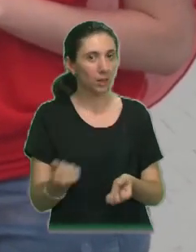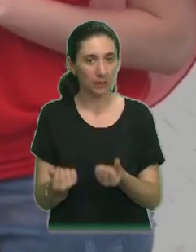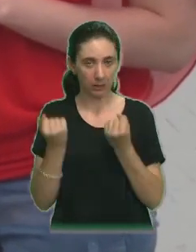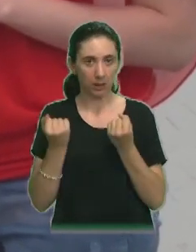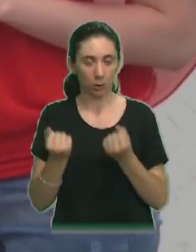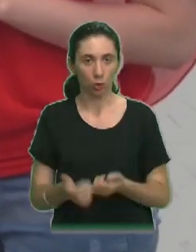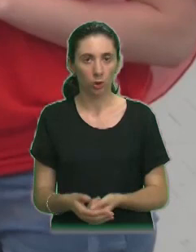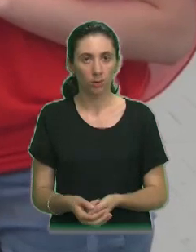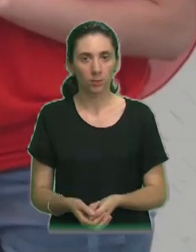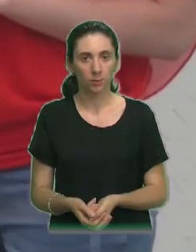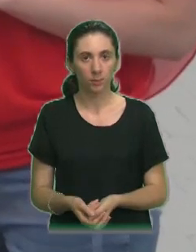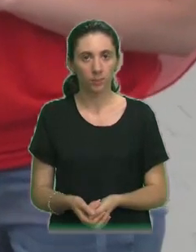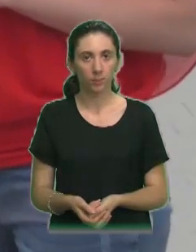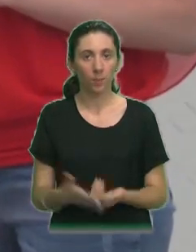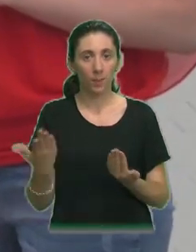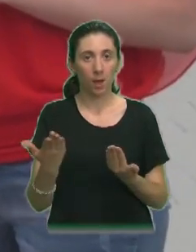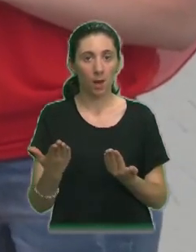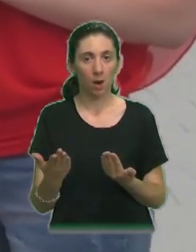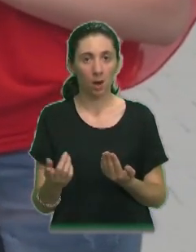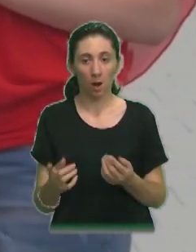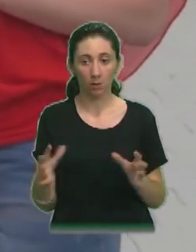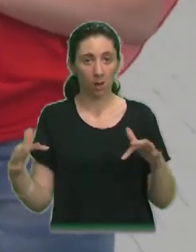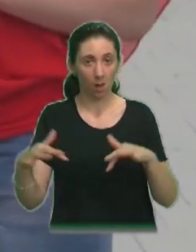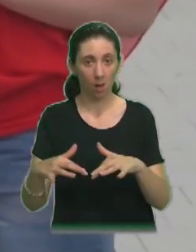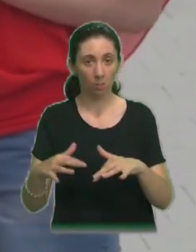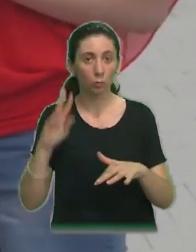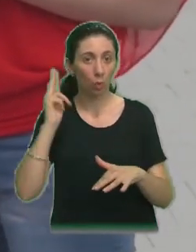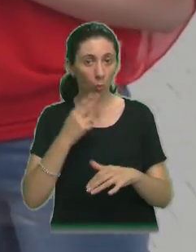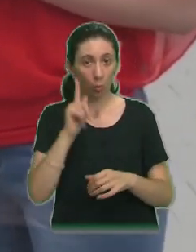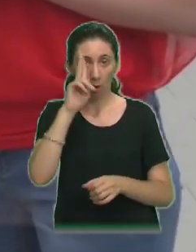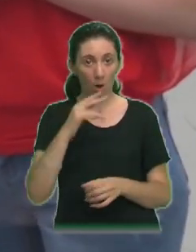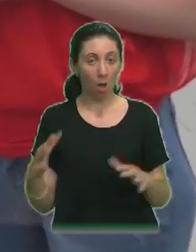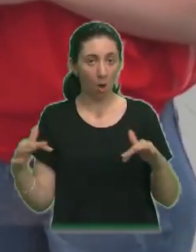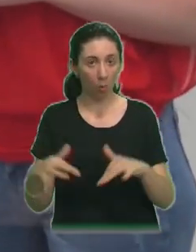moram gledati tu osobu s kojom pričam, malo teže mi je kad se okrenem.